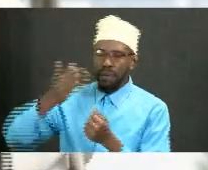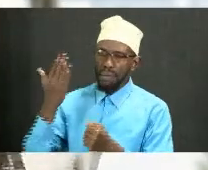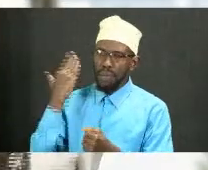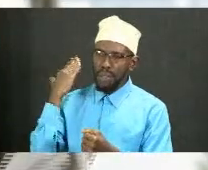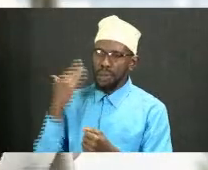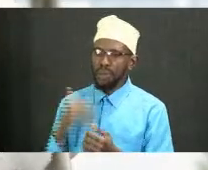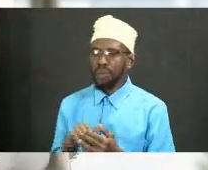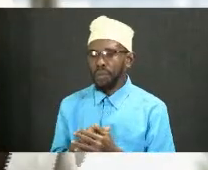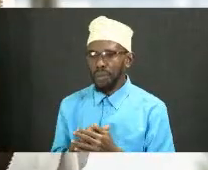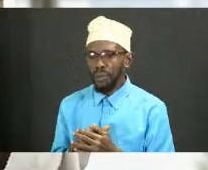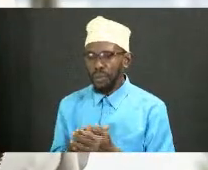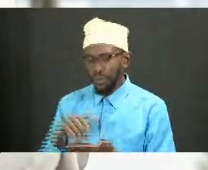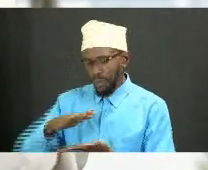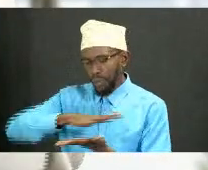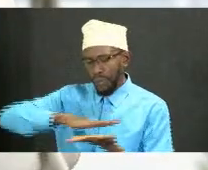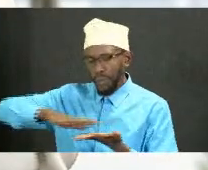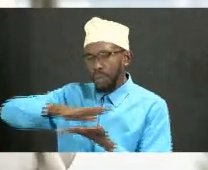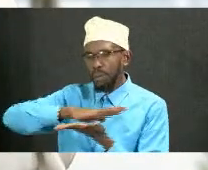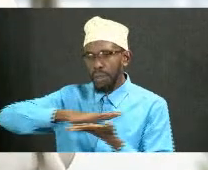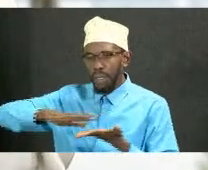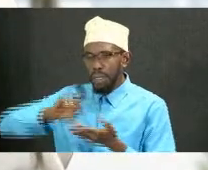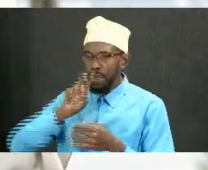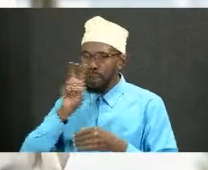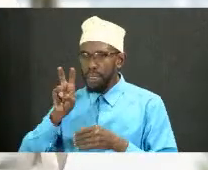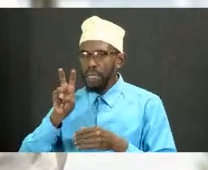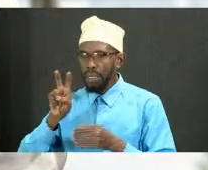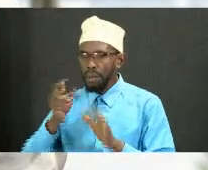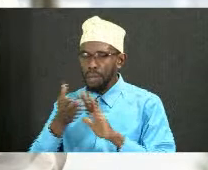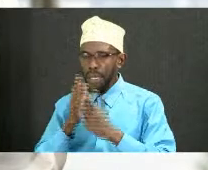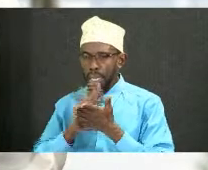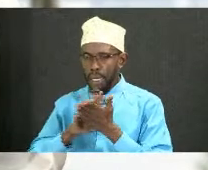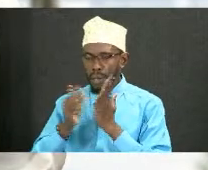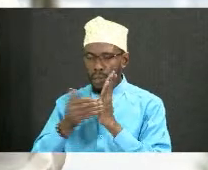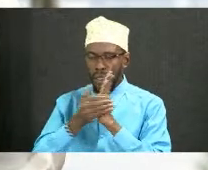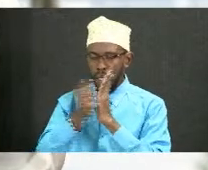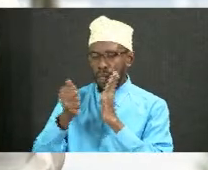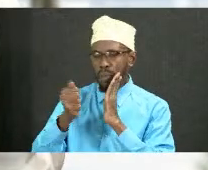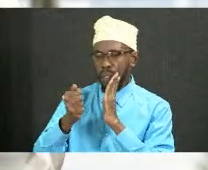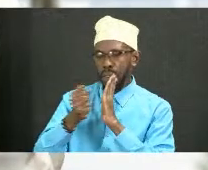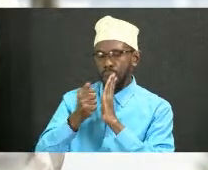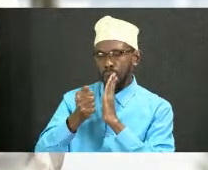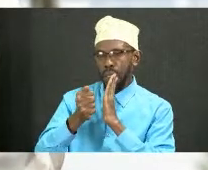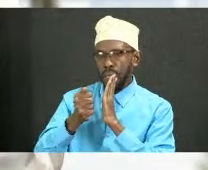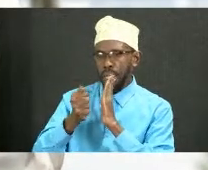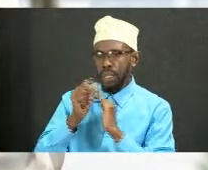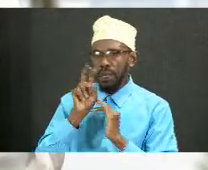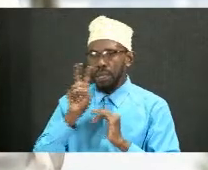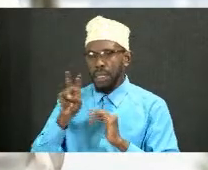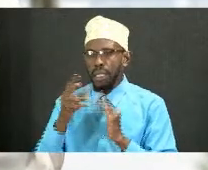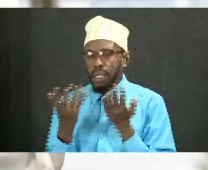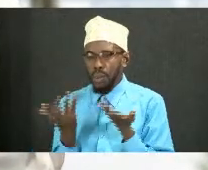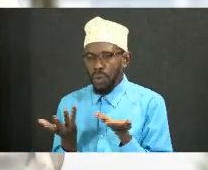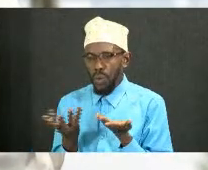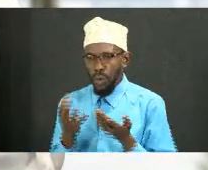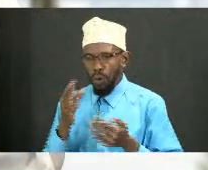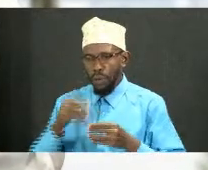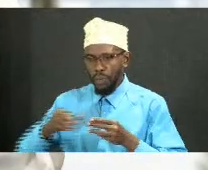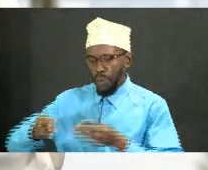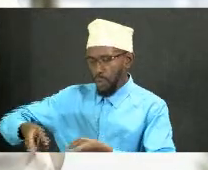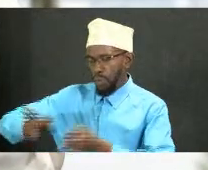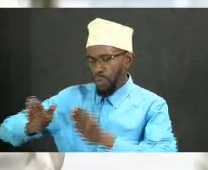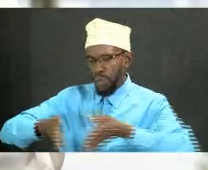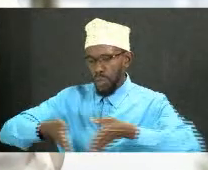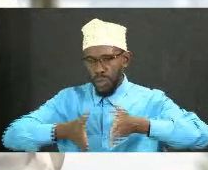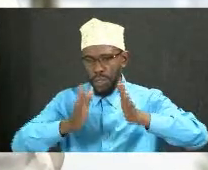kuangalia. Lakini mambo msingi hapa ni kuangalia ni ubunifu, na mtu kuweza kuangalia zile